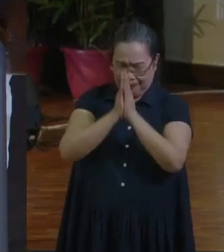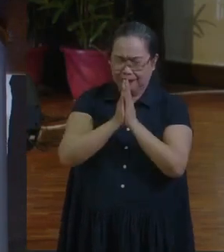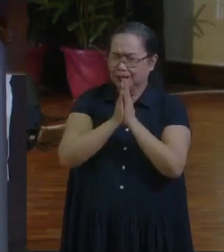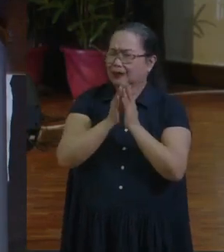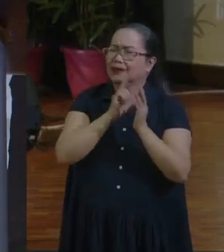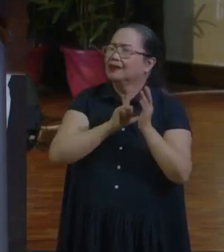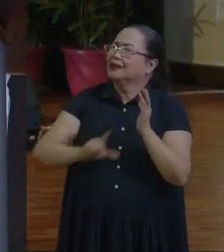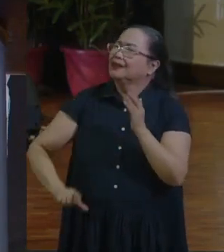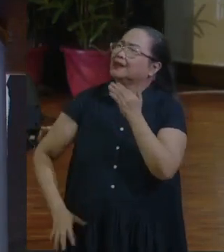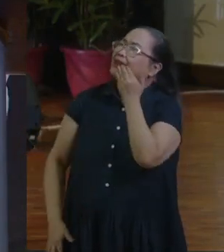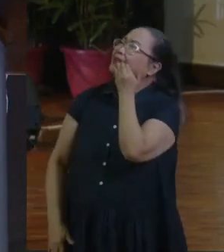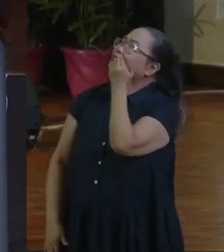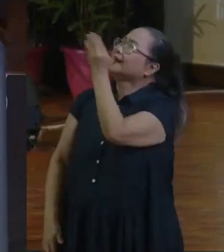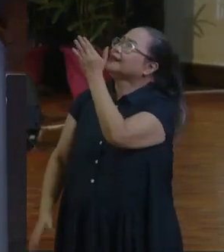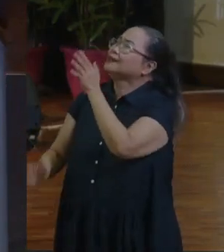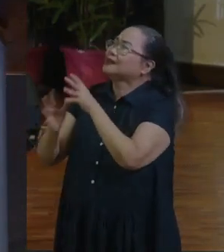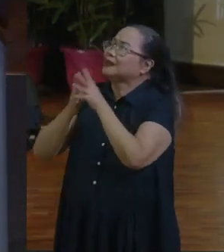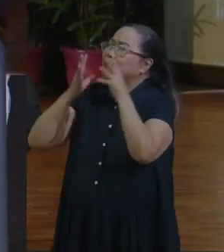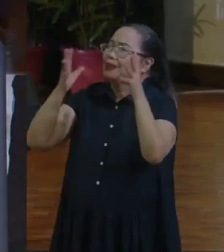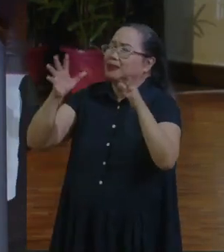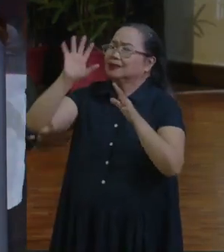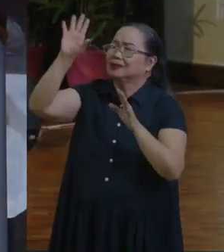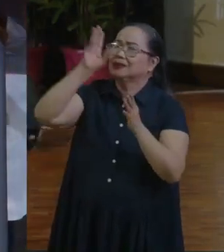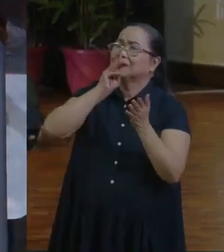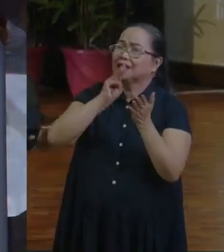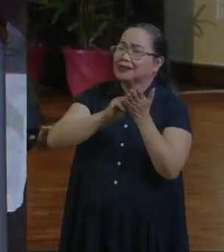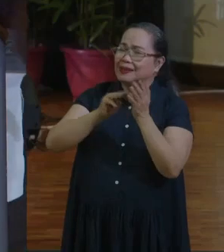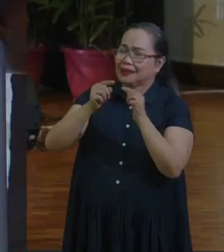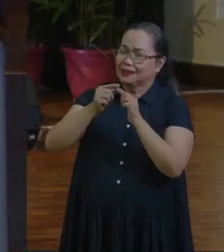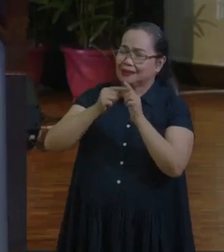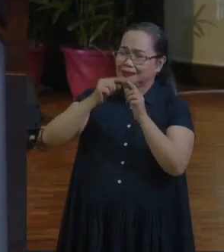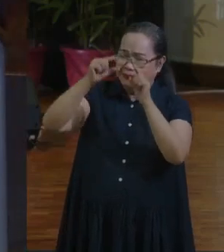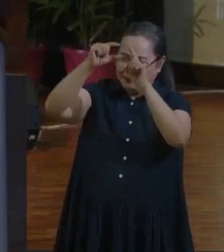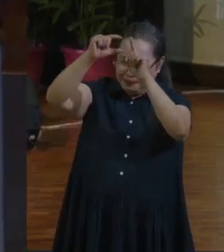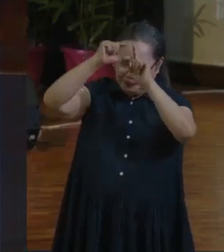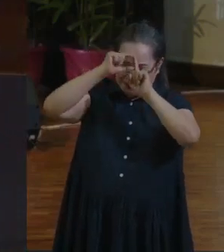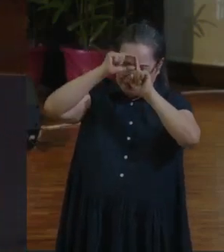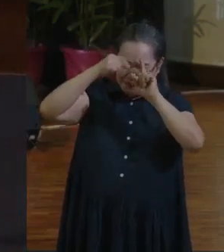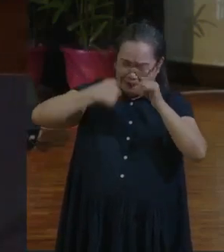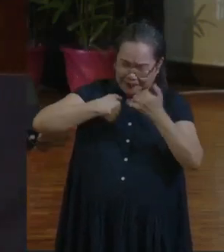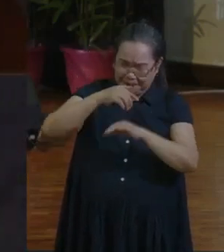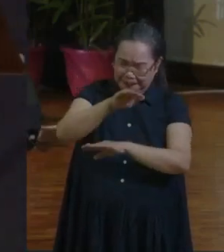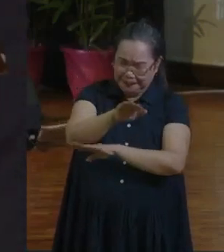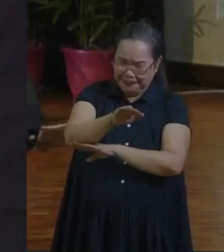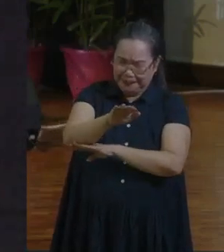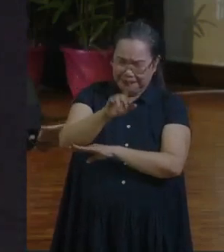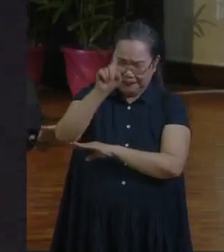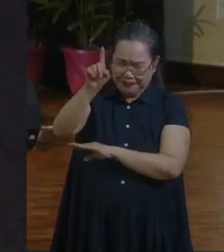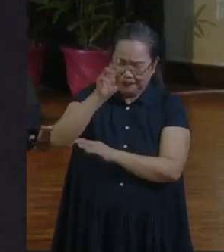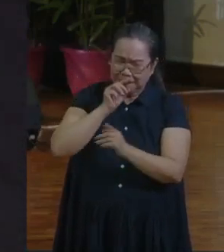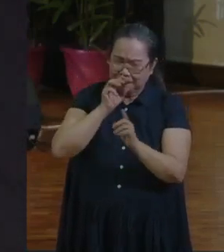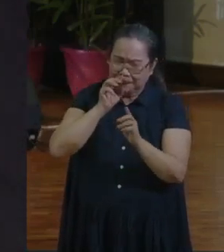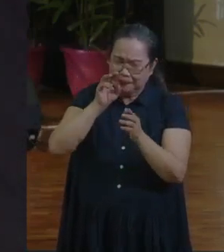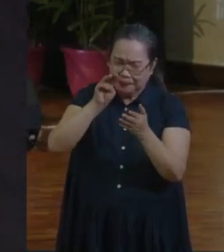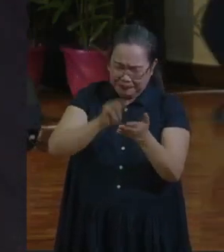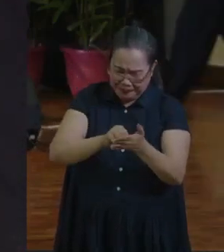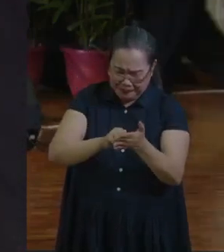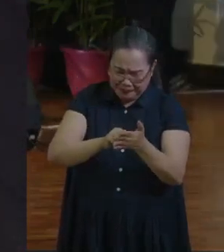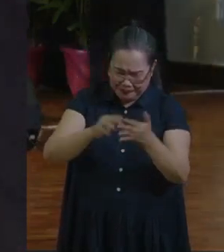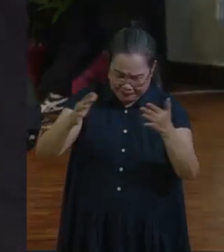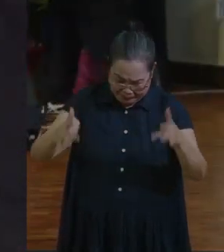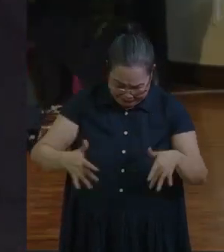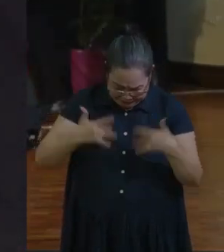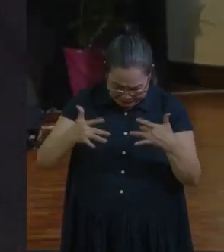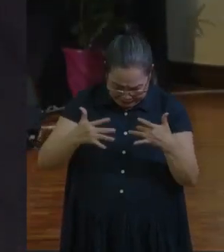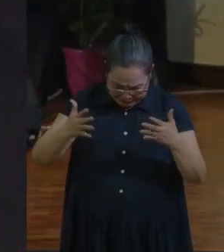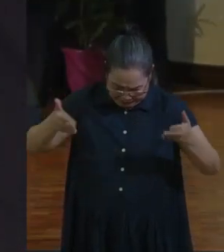Panginoon, marami pong salamat sa inyong mensahe sa amin sa hapong ito. Isang mensahe ng kaaliwan at